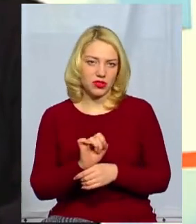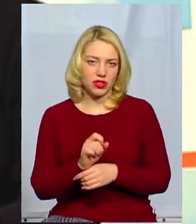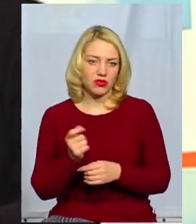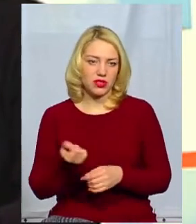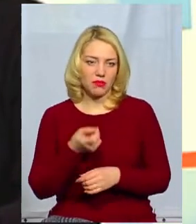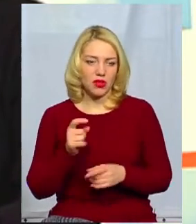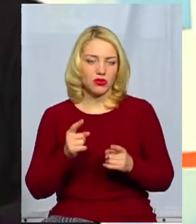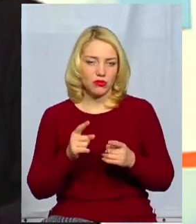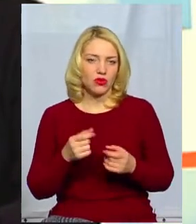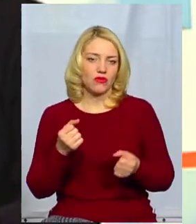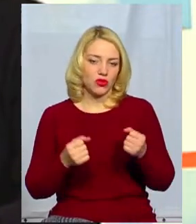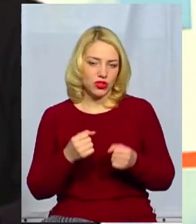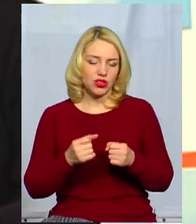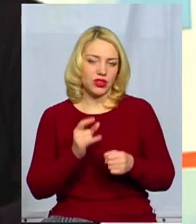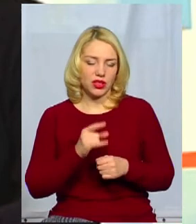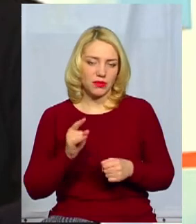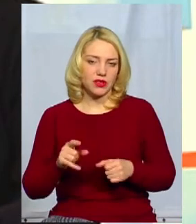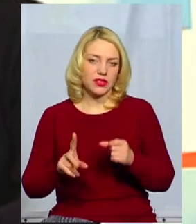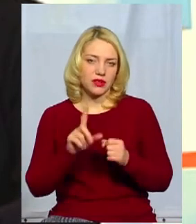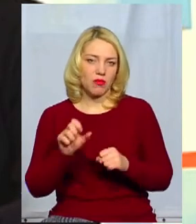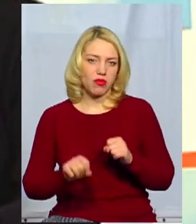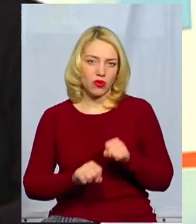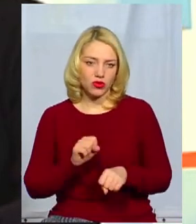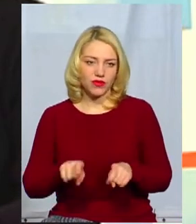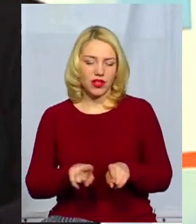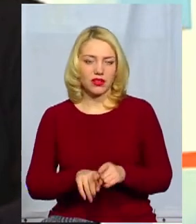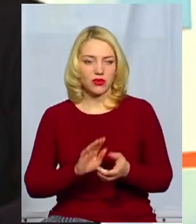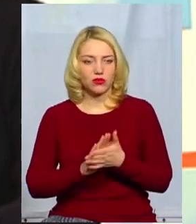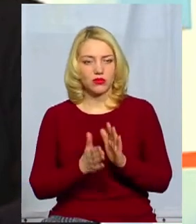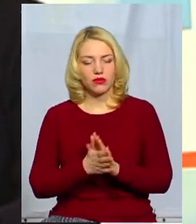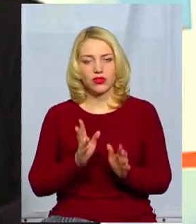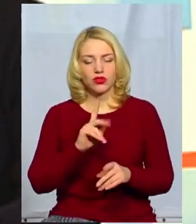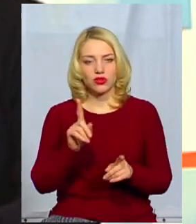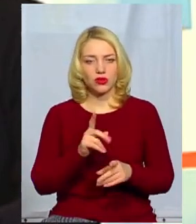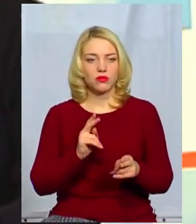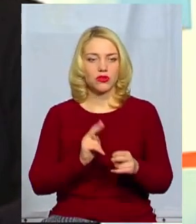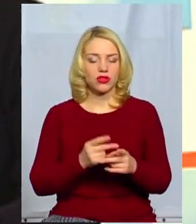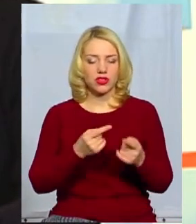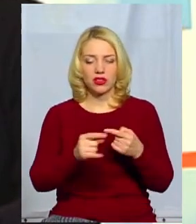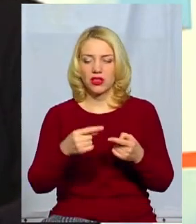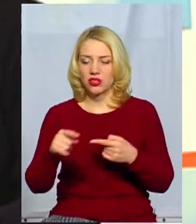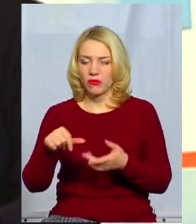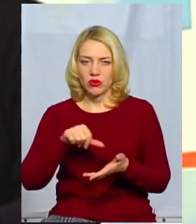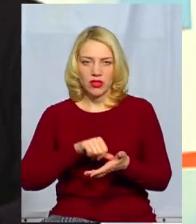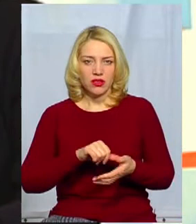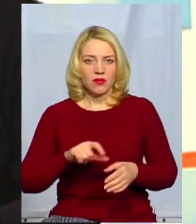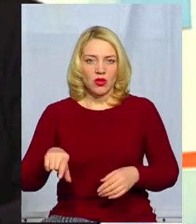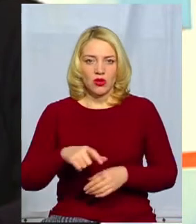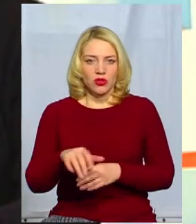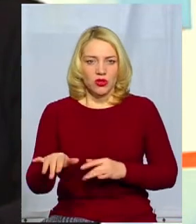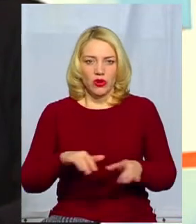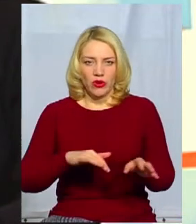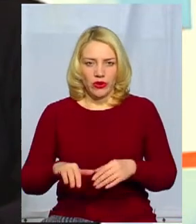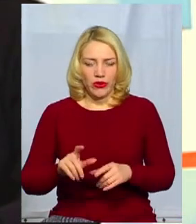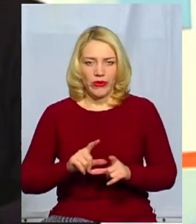транспортні засоби дійсно з порушеннями, дійсно в таких умовах, що не перешкоджають і іншим учасникам дорожнього руху